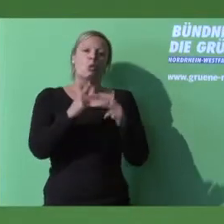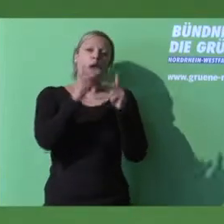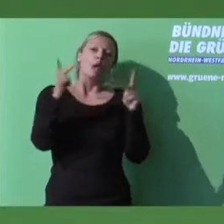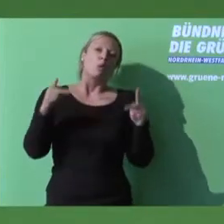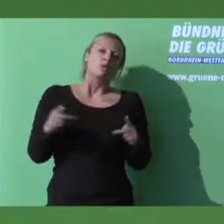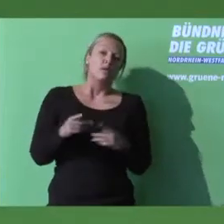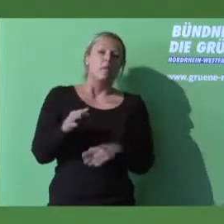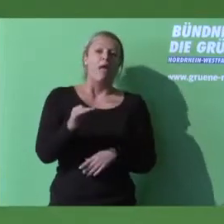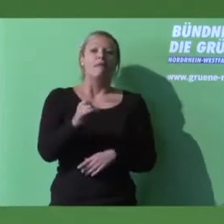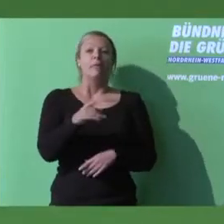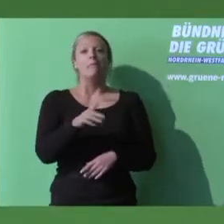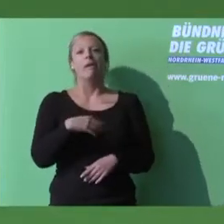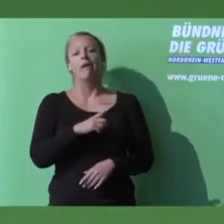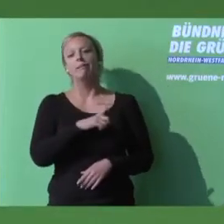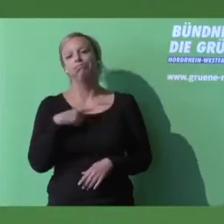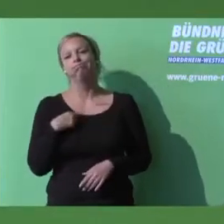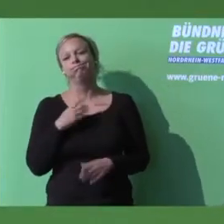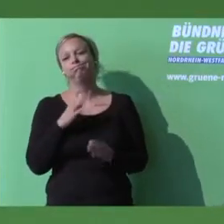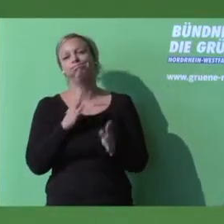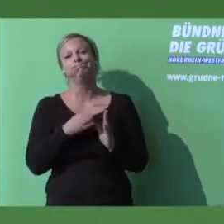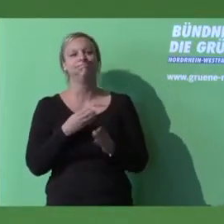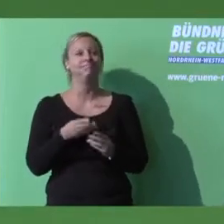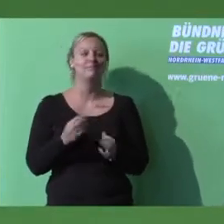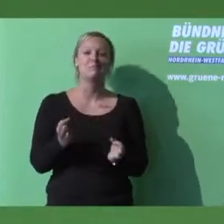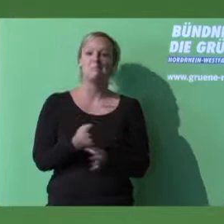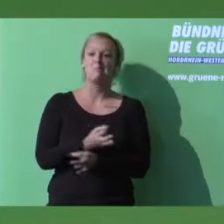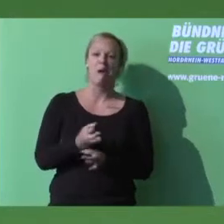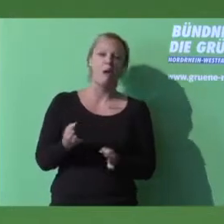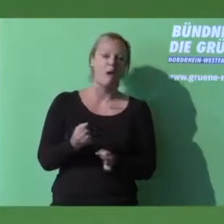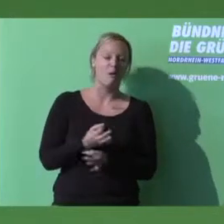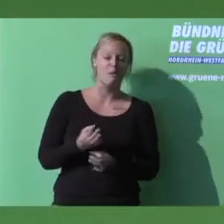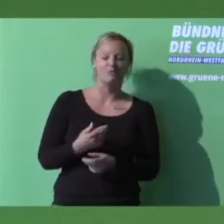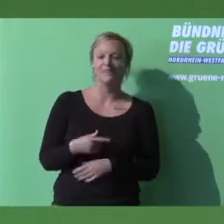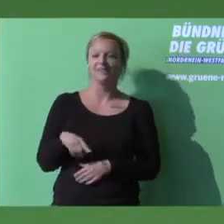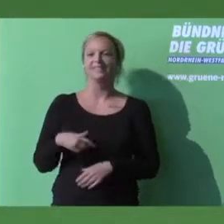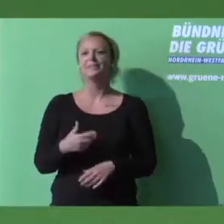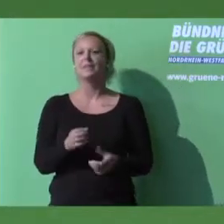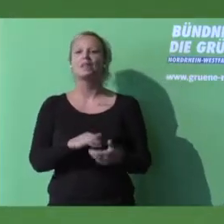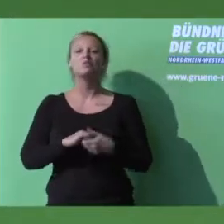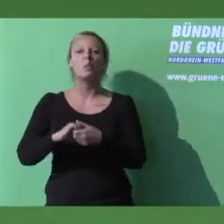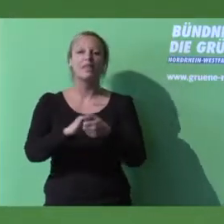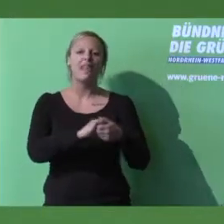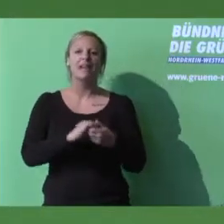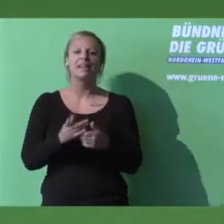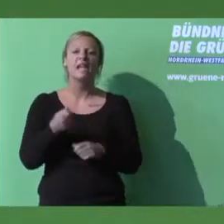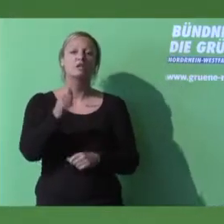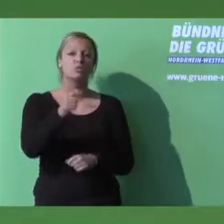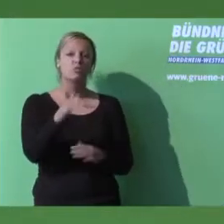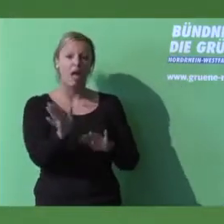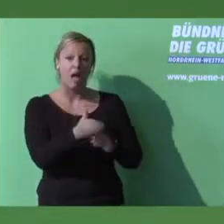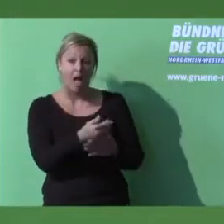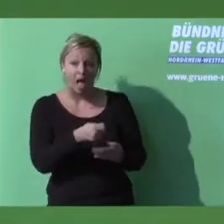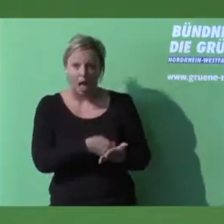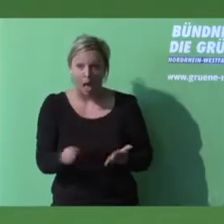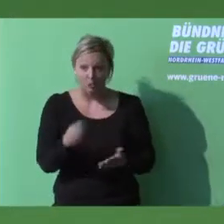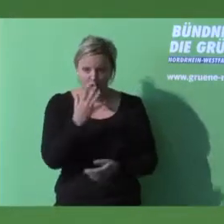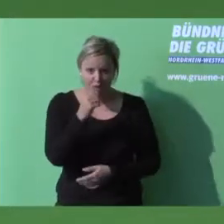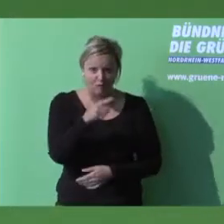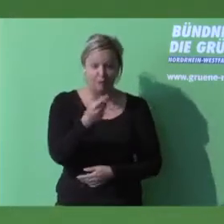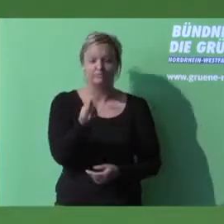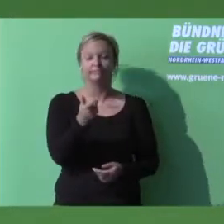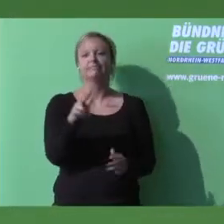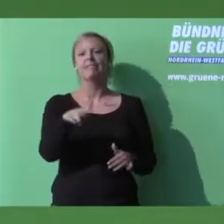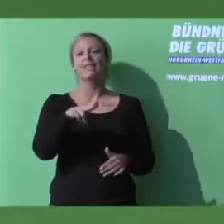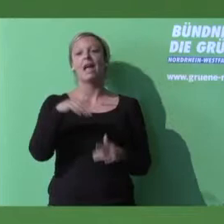FDP. Die wollen den Soli abschaffen, das kostet allein 13 Milliarden Euro. Könnt ihr bei